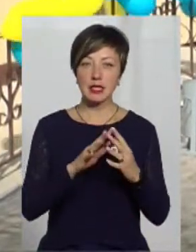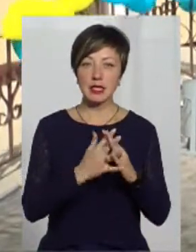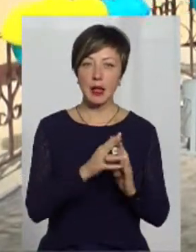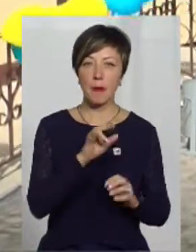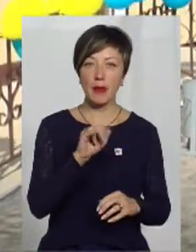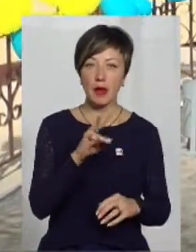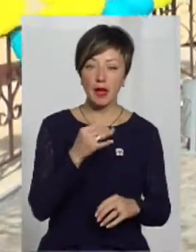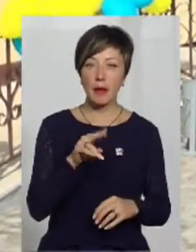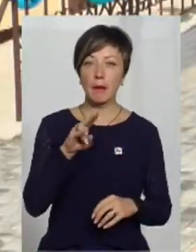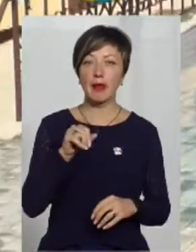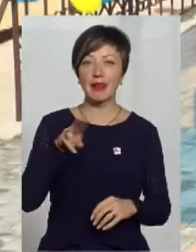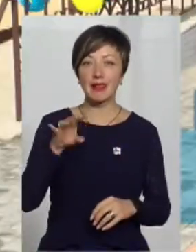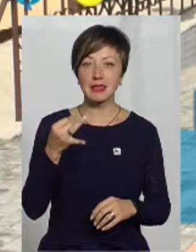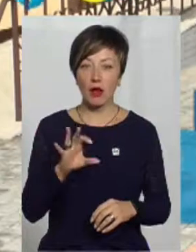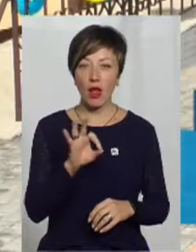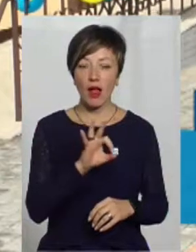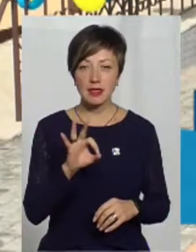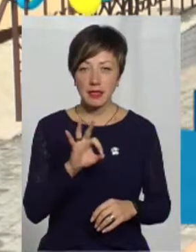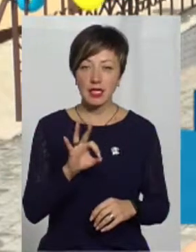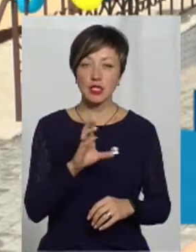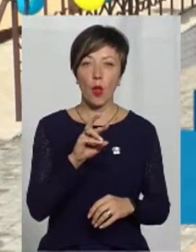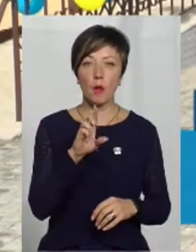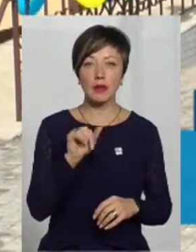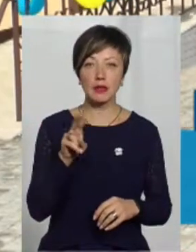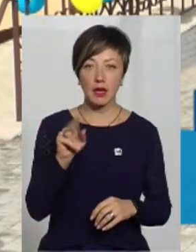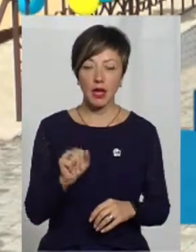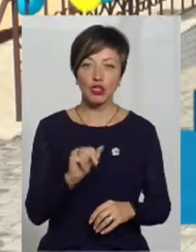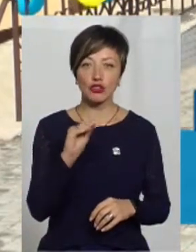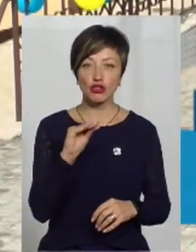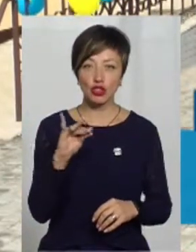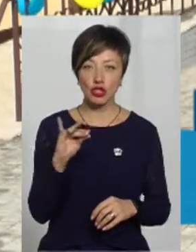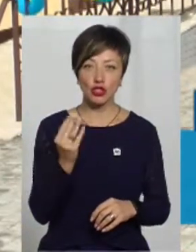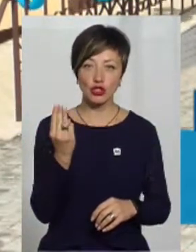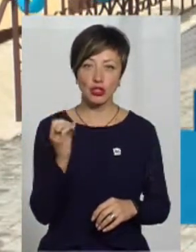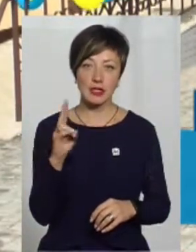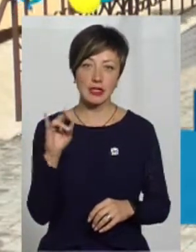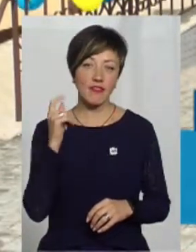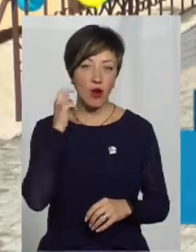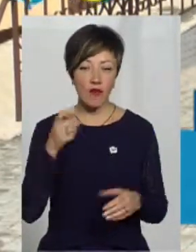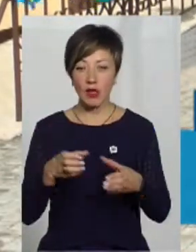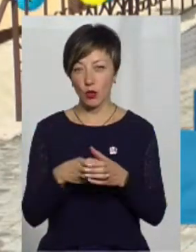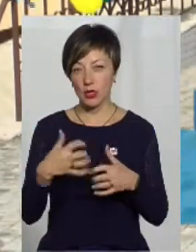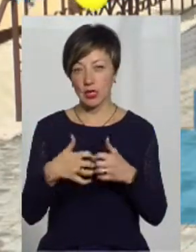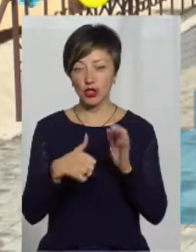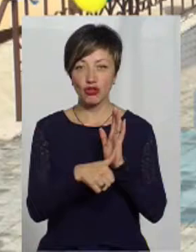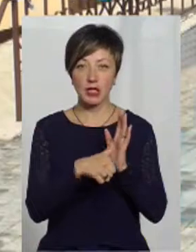Олексинець, Підлісний Олексинець, Слобідка Олексинецька і Жищенці. Середня вікова категорія наших сіл – це